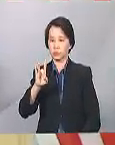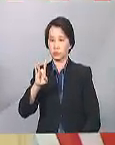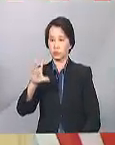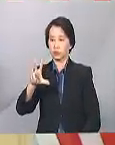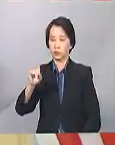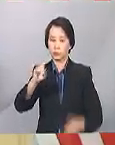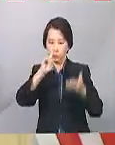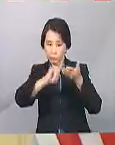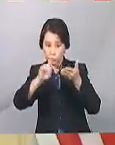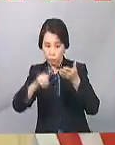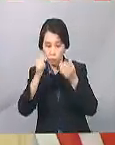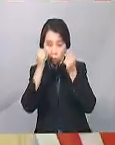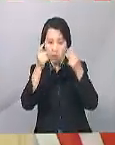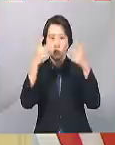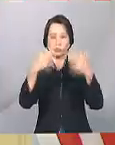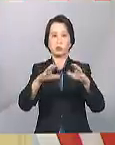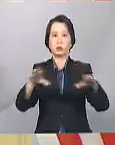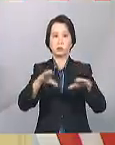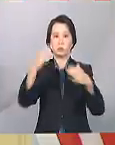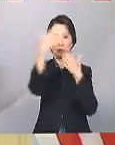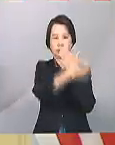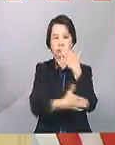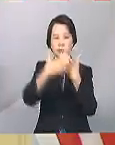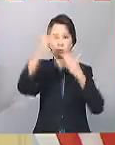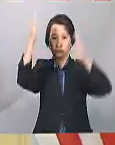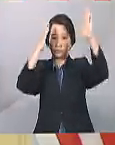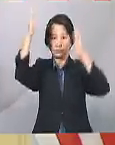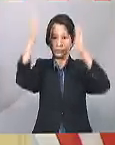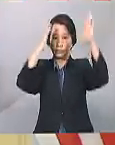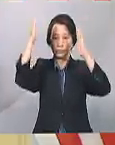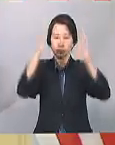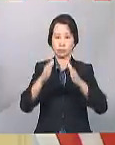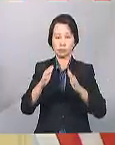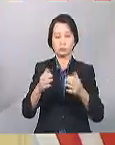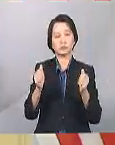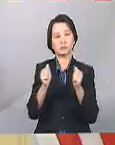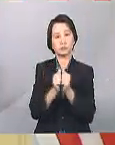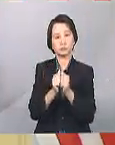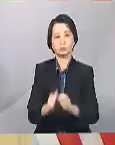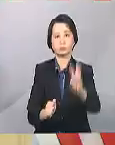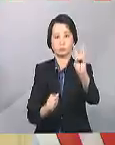41,830 pemeriksaan mengejut telah diadakan di seluruh negara dengan sebanyak